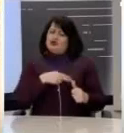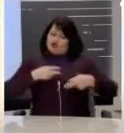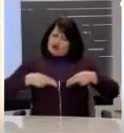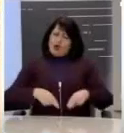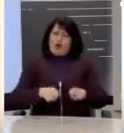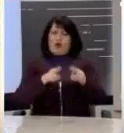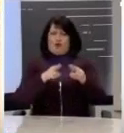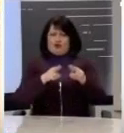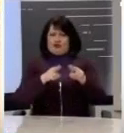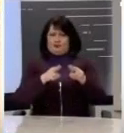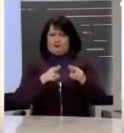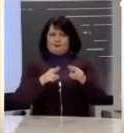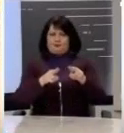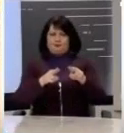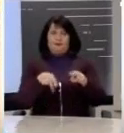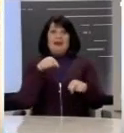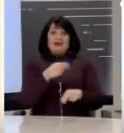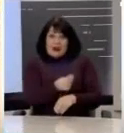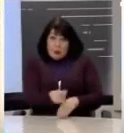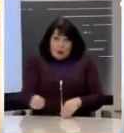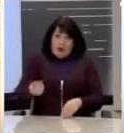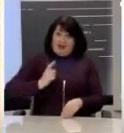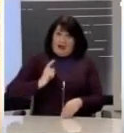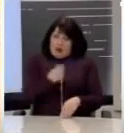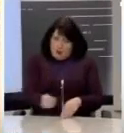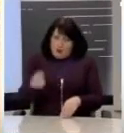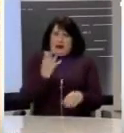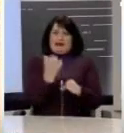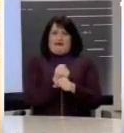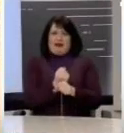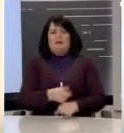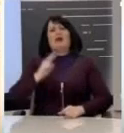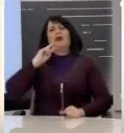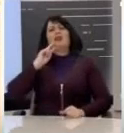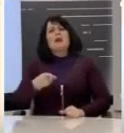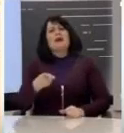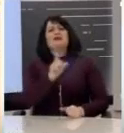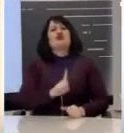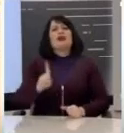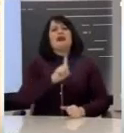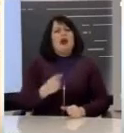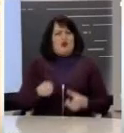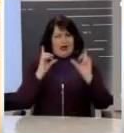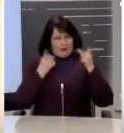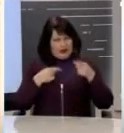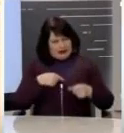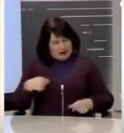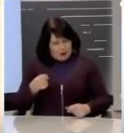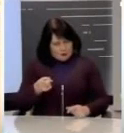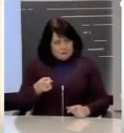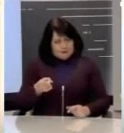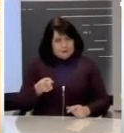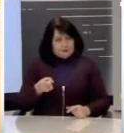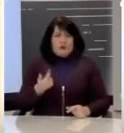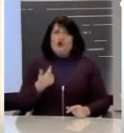κατεύθυνση. Αυτά για την υπέρβαση. Να πω όμως, απαντώντας και στον αρχηγό της αξιωματικής αντιπολίτευσης, ότι